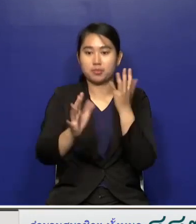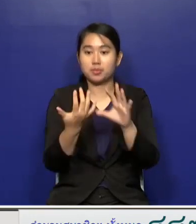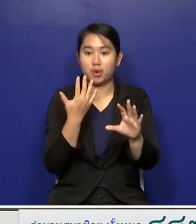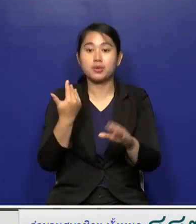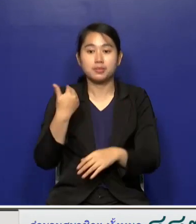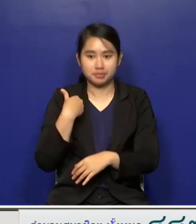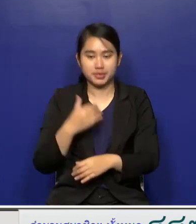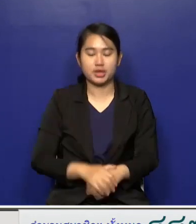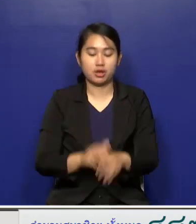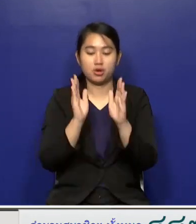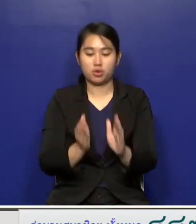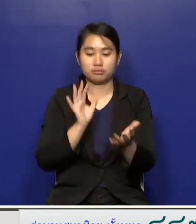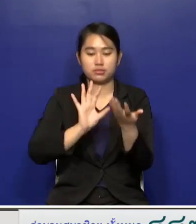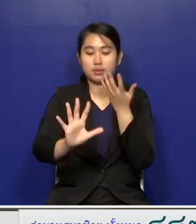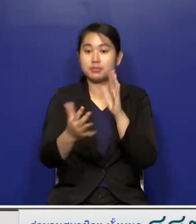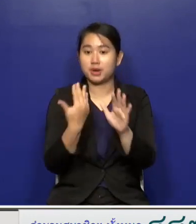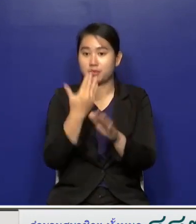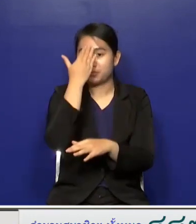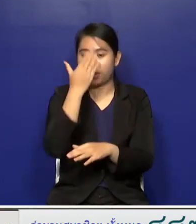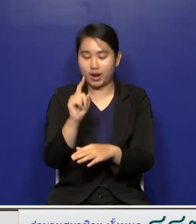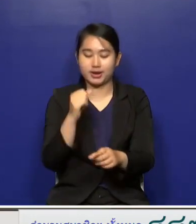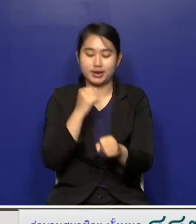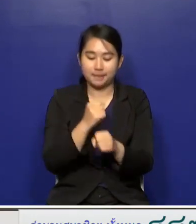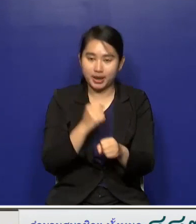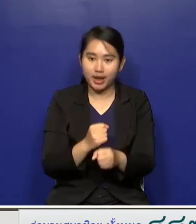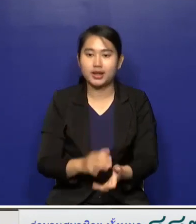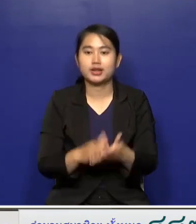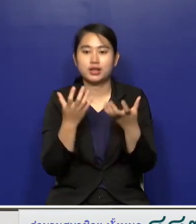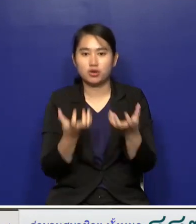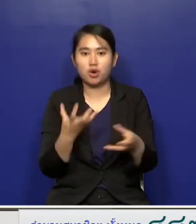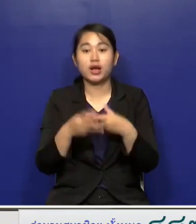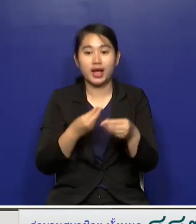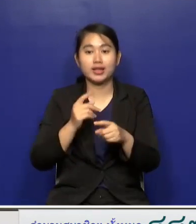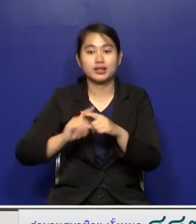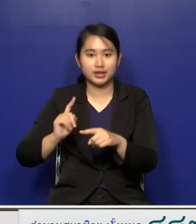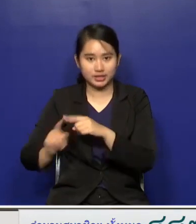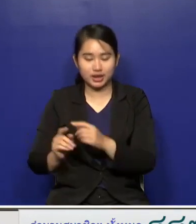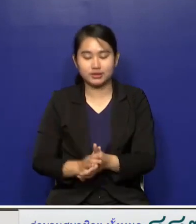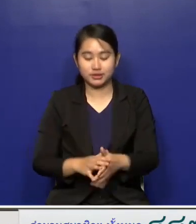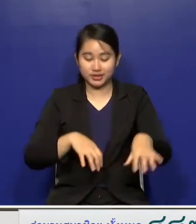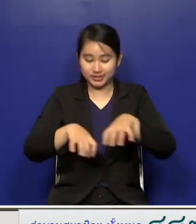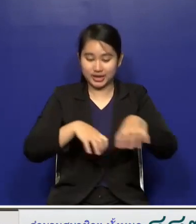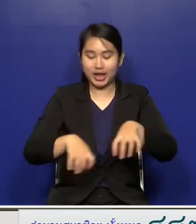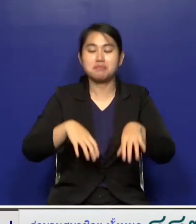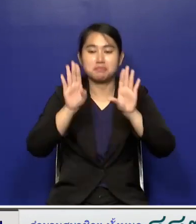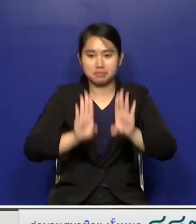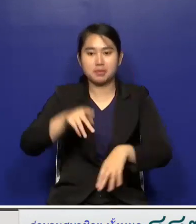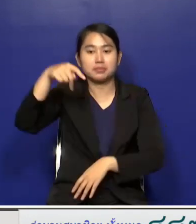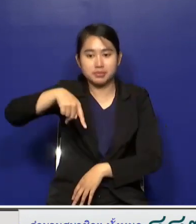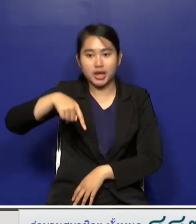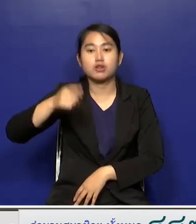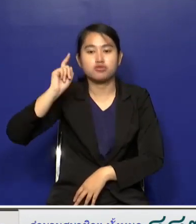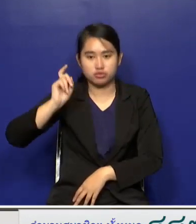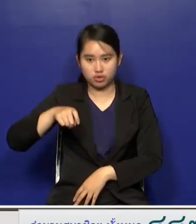ชาชนสัญจรเพื่อการมีงานทำการบริหารจัดการเมืองต้องมีลักษณะพิเศษมากไปก